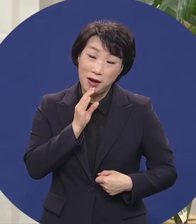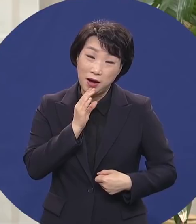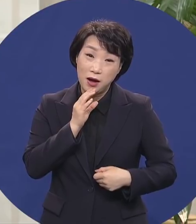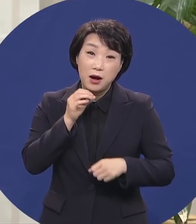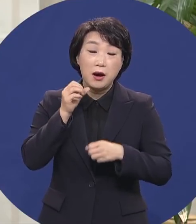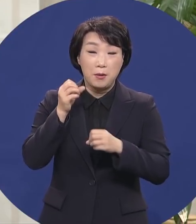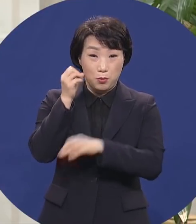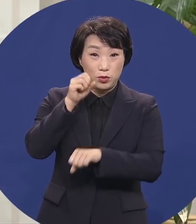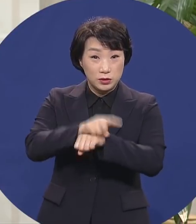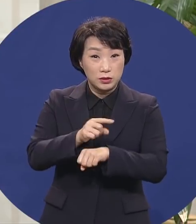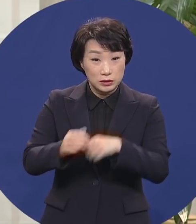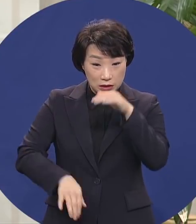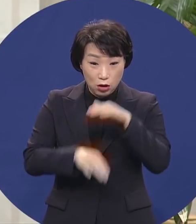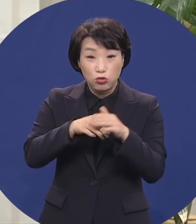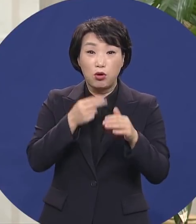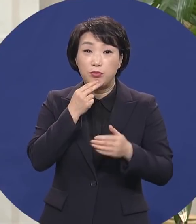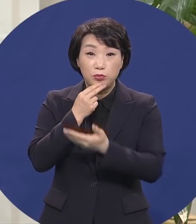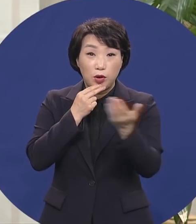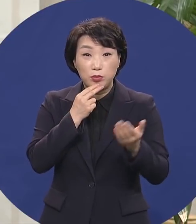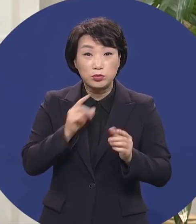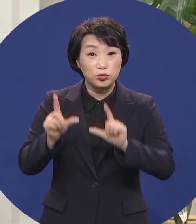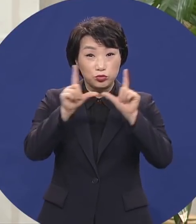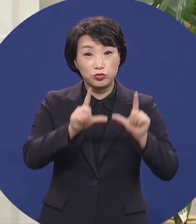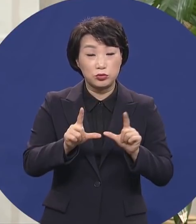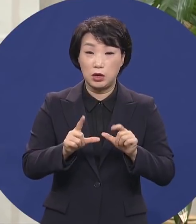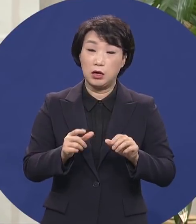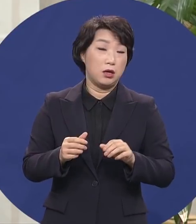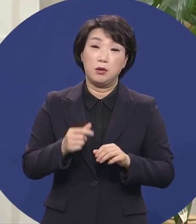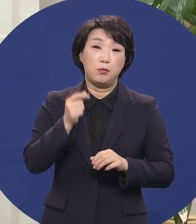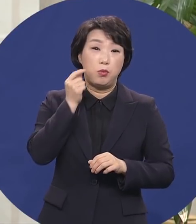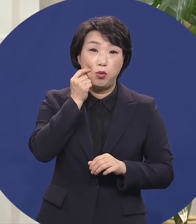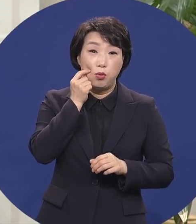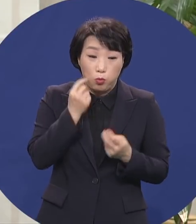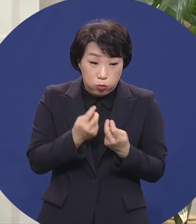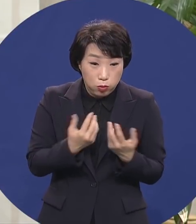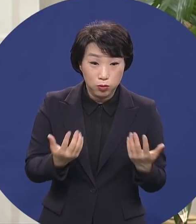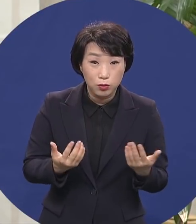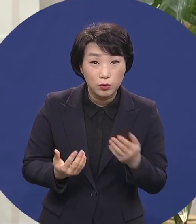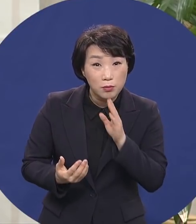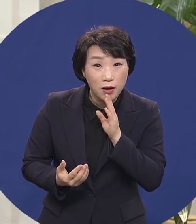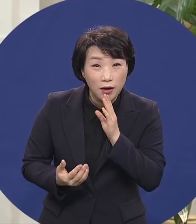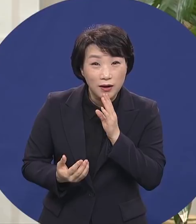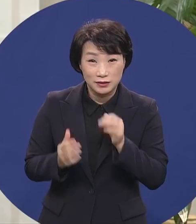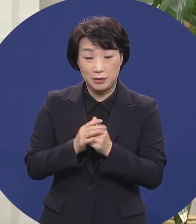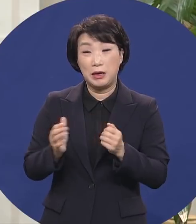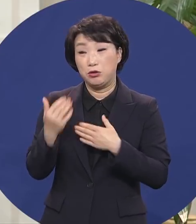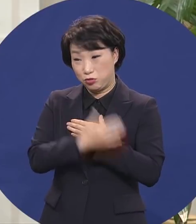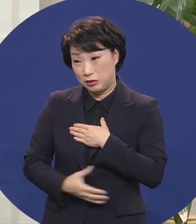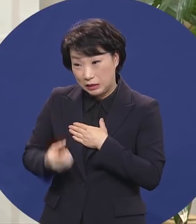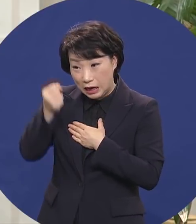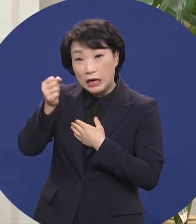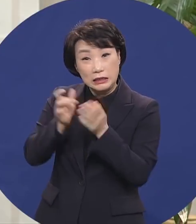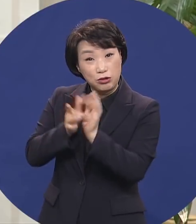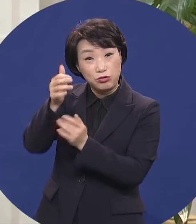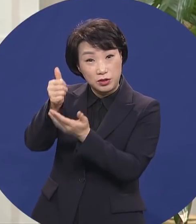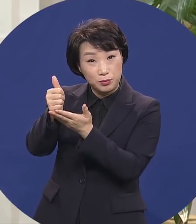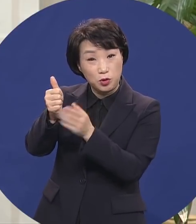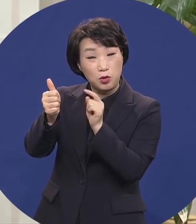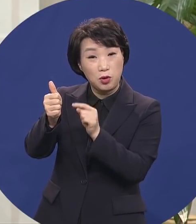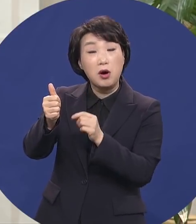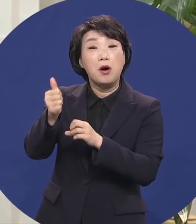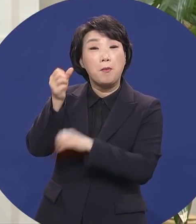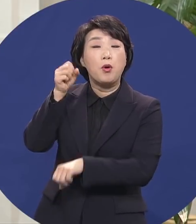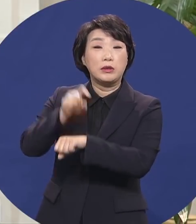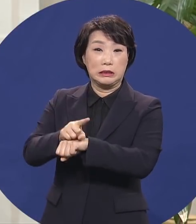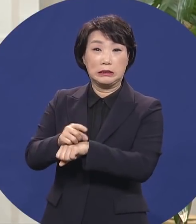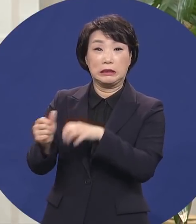채우지 못하면 육체는 살지 못하는 거예요. 대책이 없는 거예요. 그래서 육신을 가진 예수님의